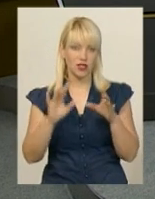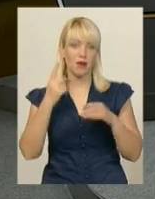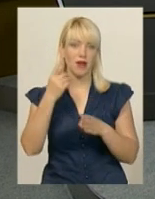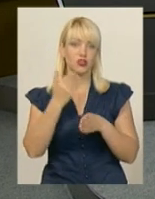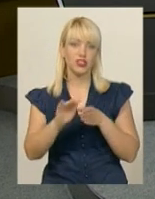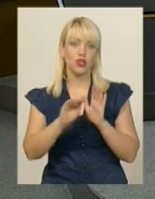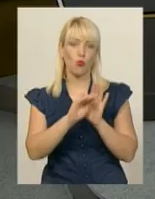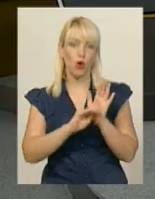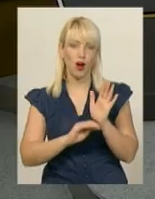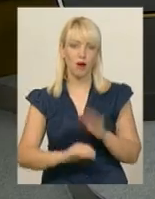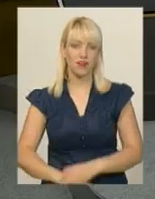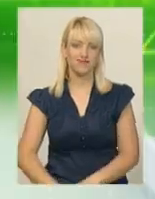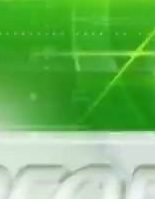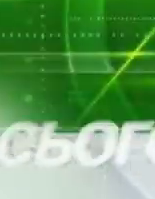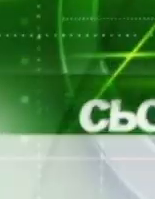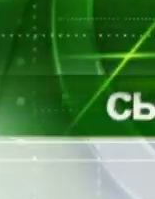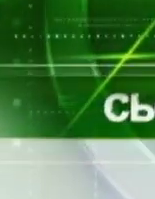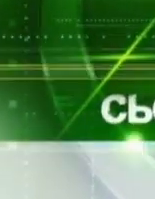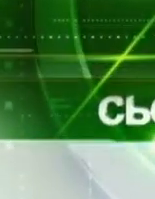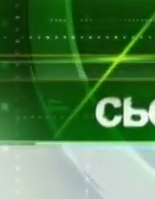першої частини програми.